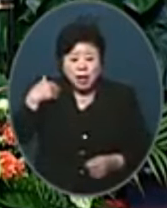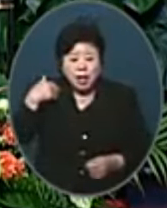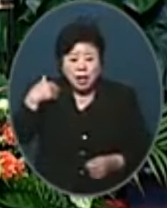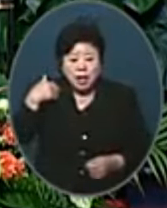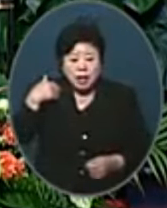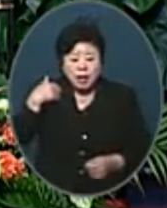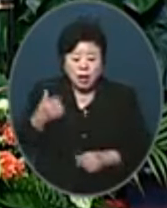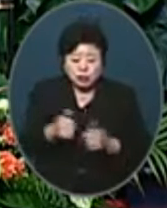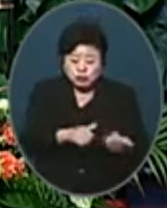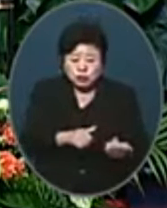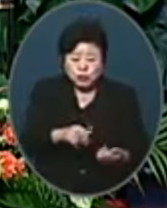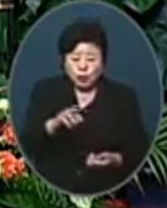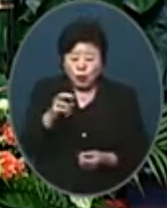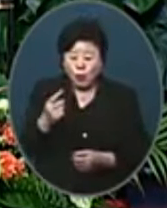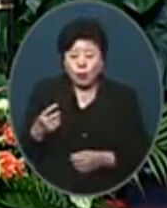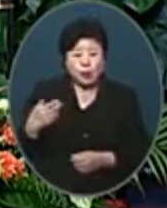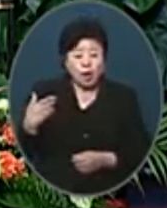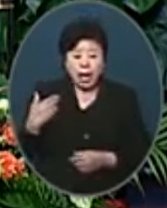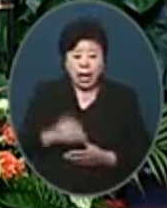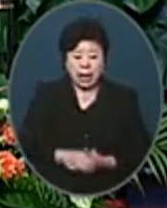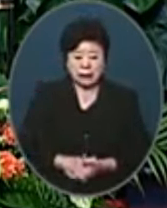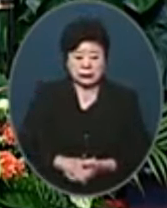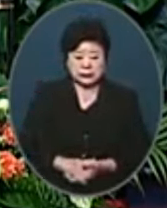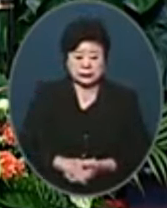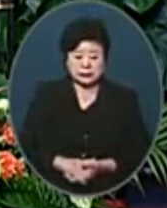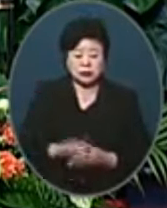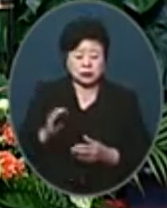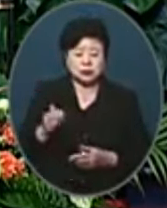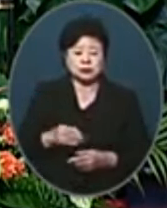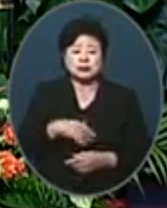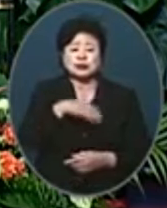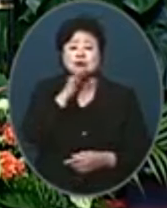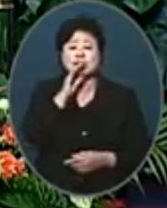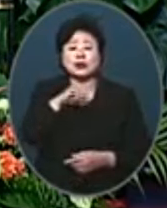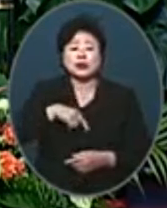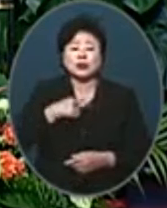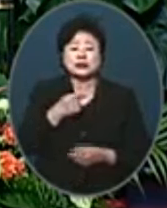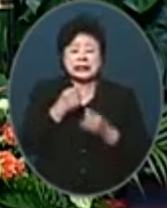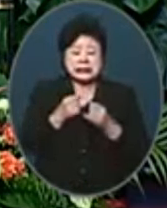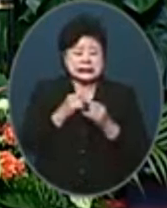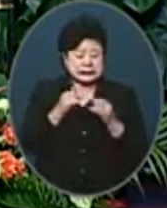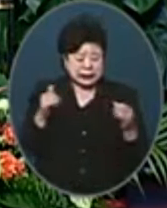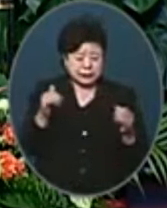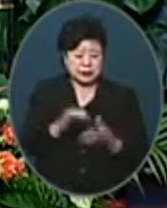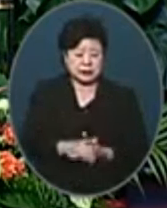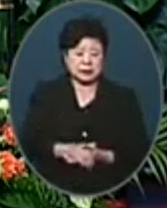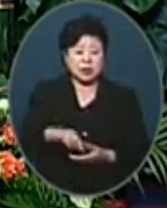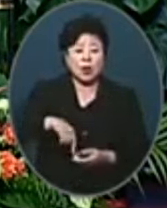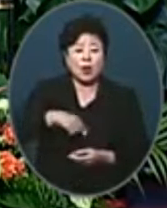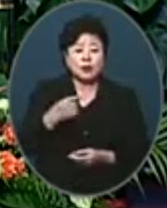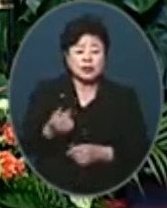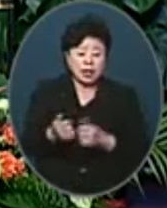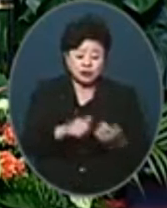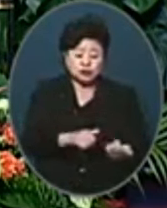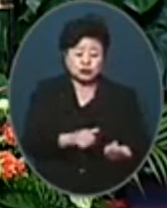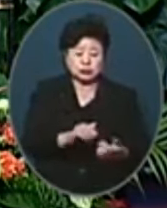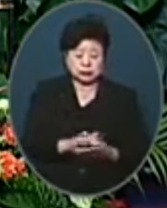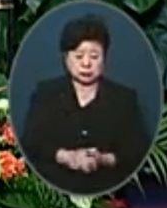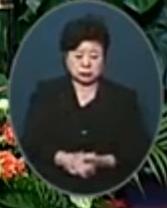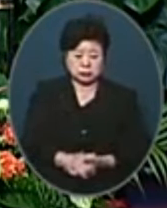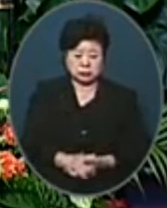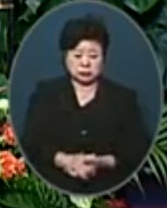누가 죽어나는지도 모릅니다. 요즘 노인이나 홀로 사는 사람들이 혼자서 죽음을